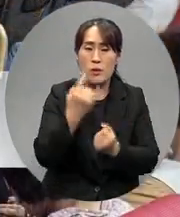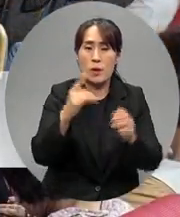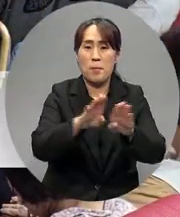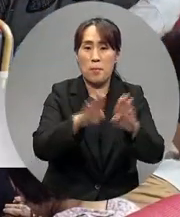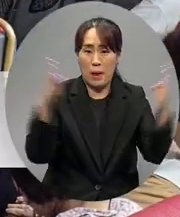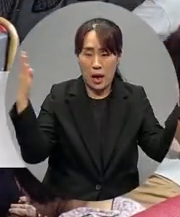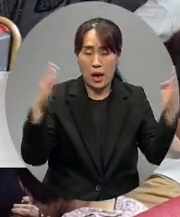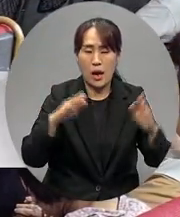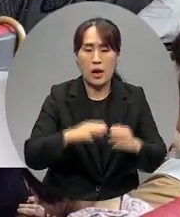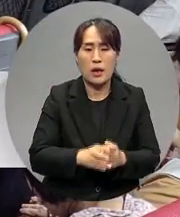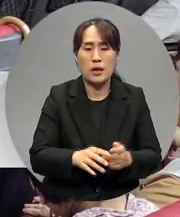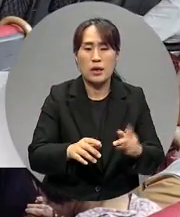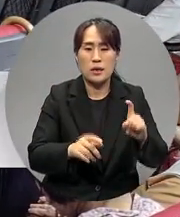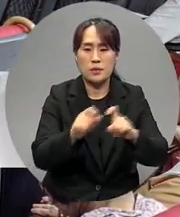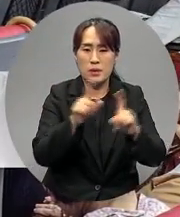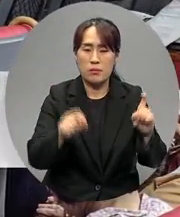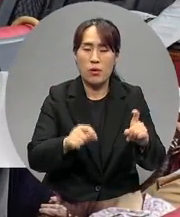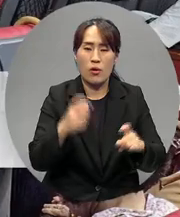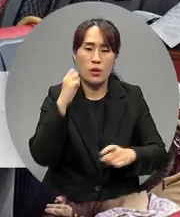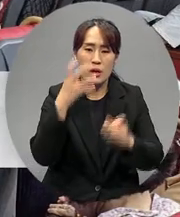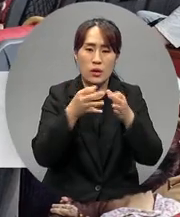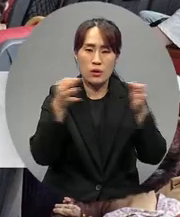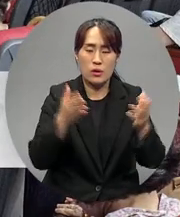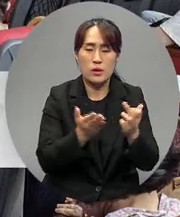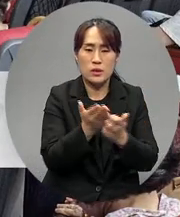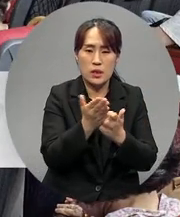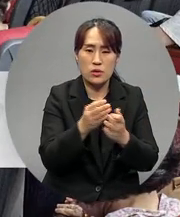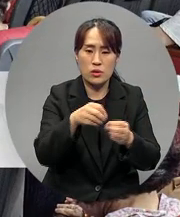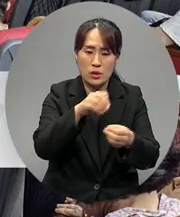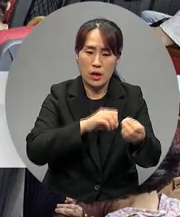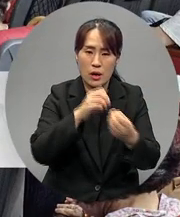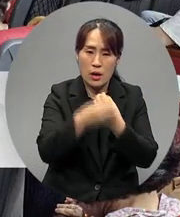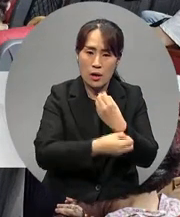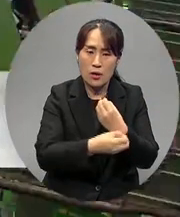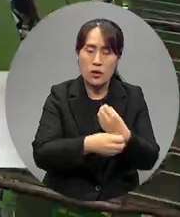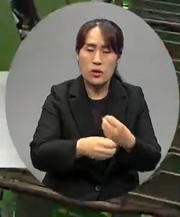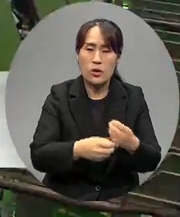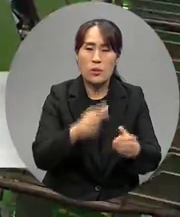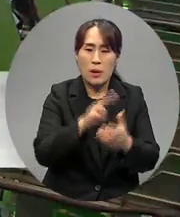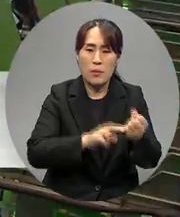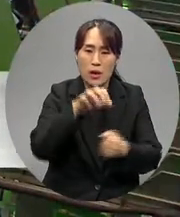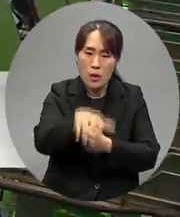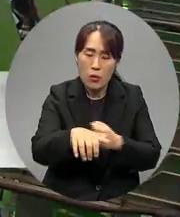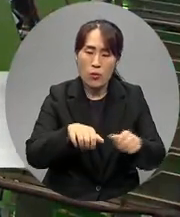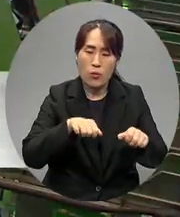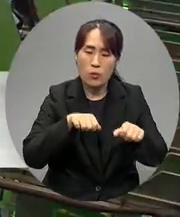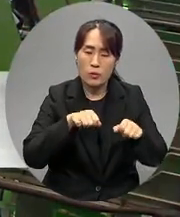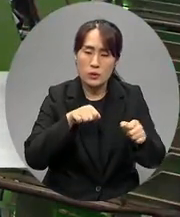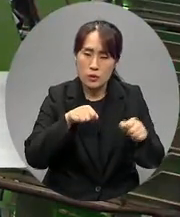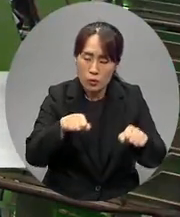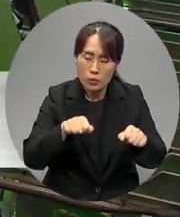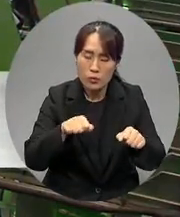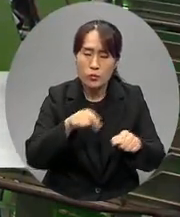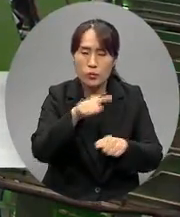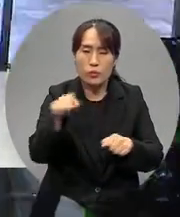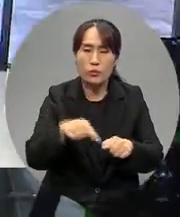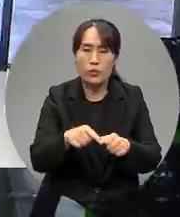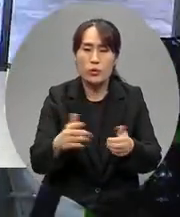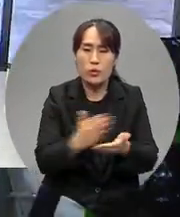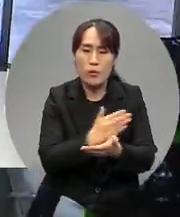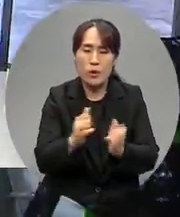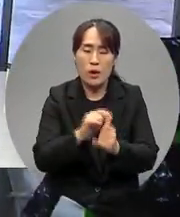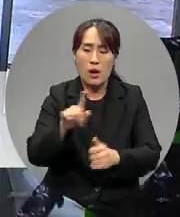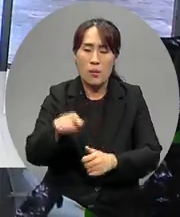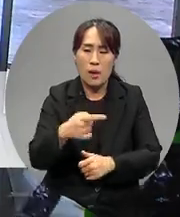열고 오는 11월부터 넉 달간 제주 감귤 유통센터에서 선별과 세척 작업을 할 도시농부